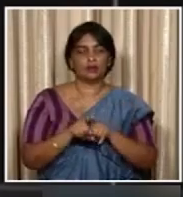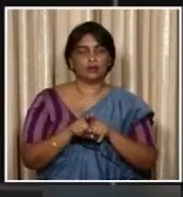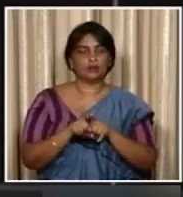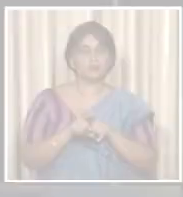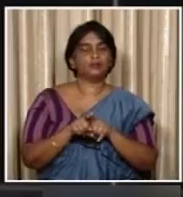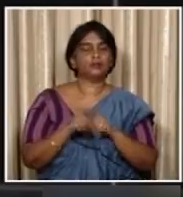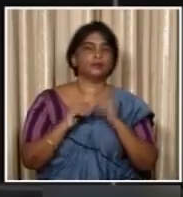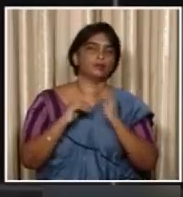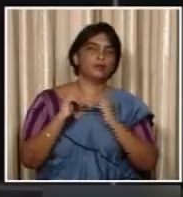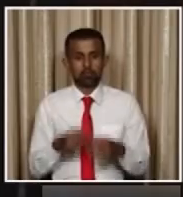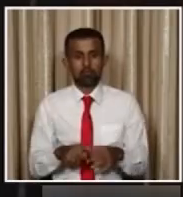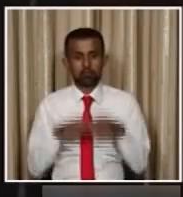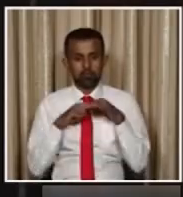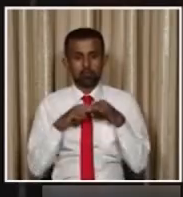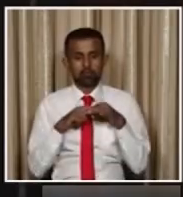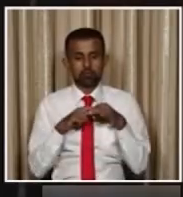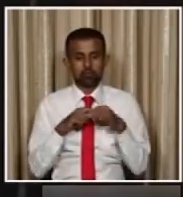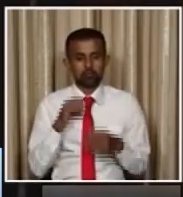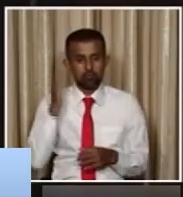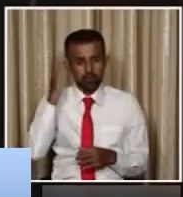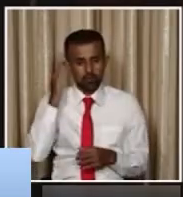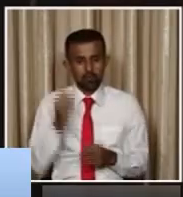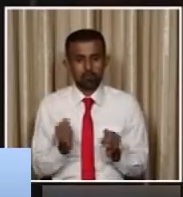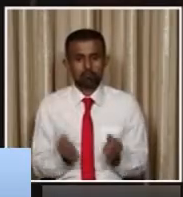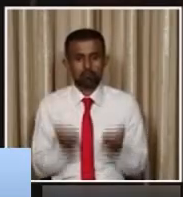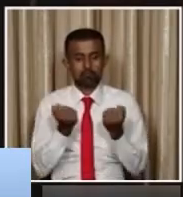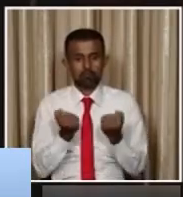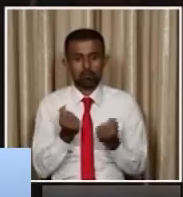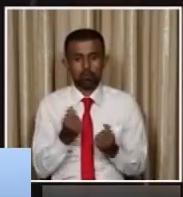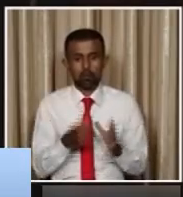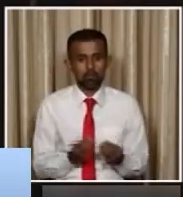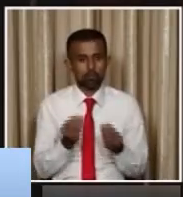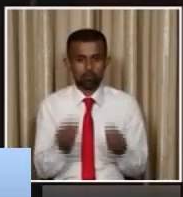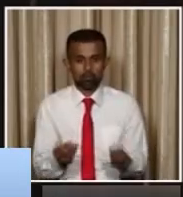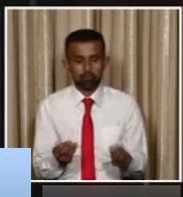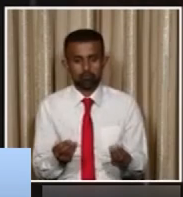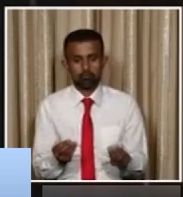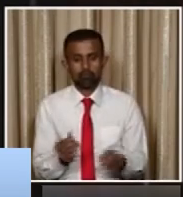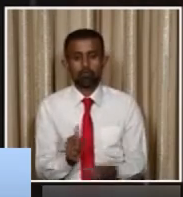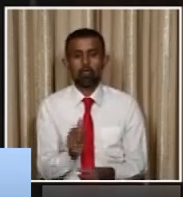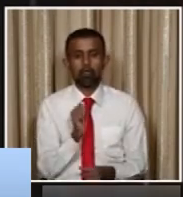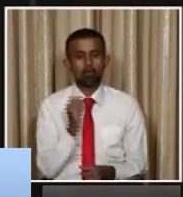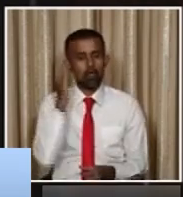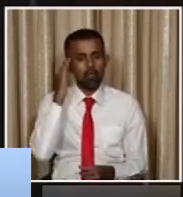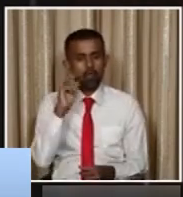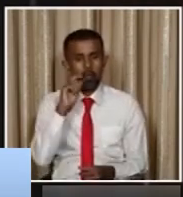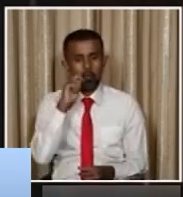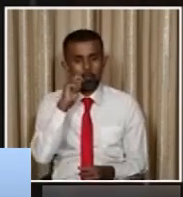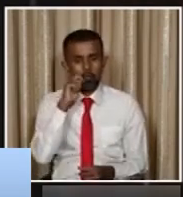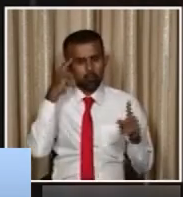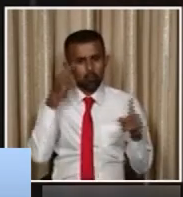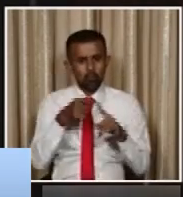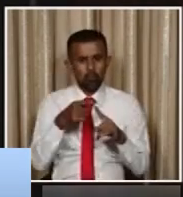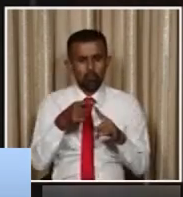කළ යුතුයි කියලා මාත් විශ්වාස කරනවා. කාන්තාවන් සොයි බල ගැනීමට නම් මේ පනත ගෙනාවේ ඇයි මේ ස්ත්‍රී පුරුෂ භාවයේ